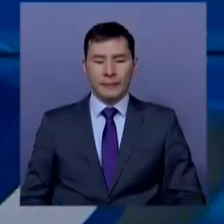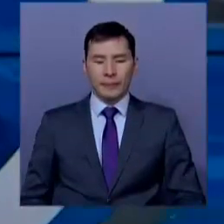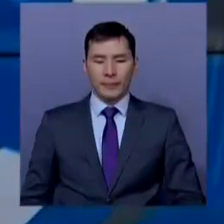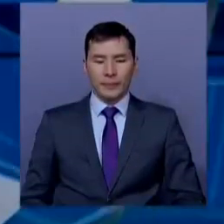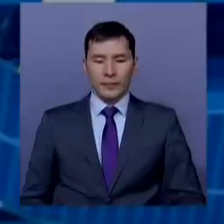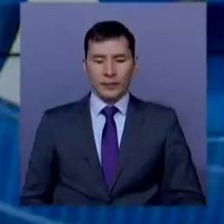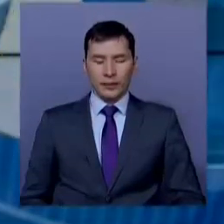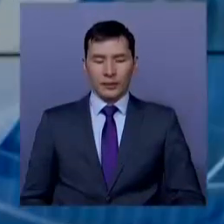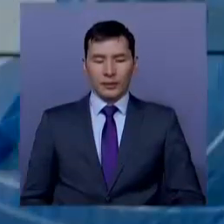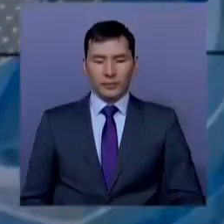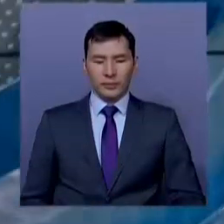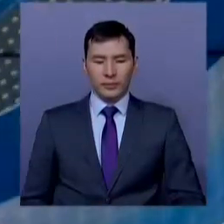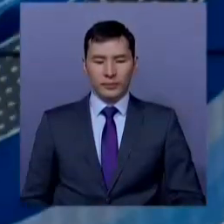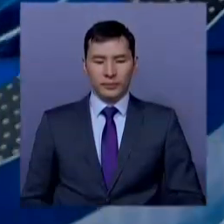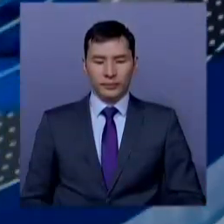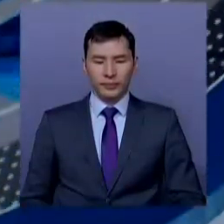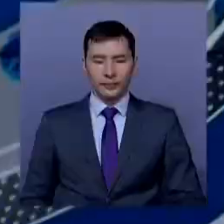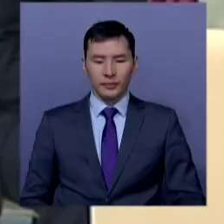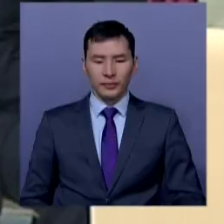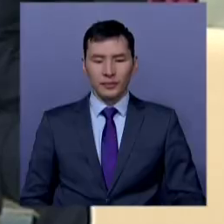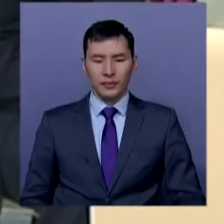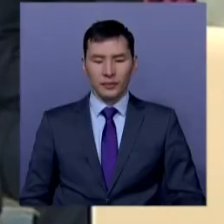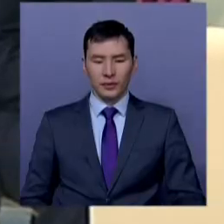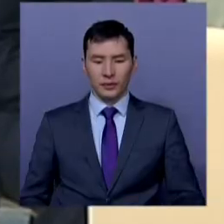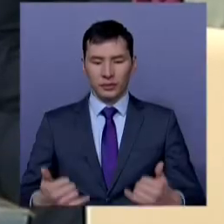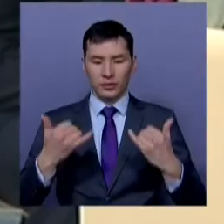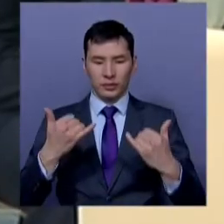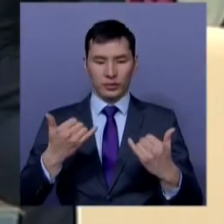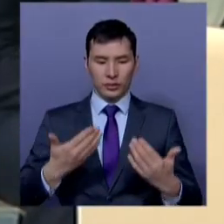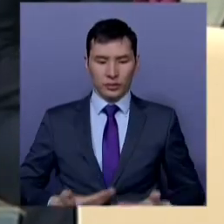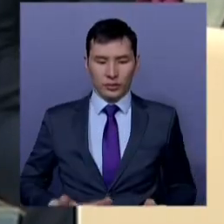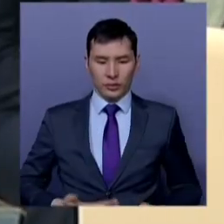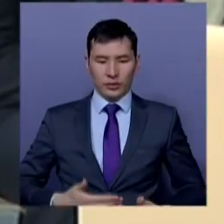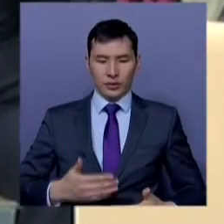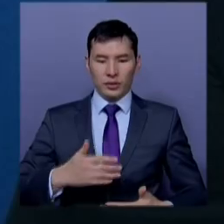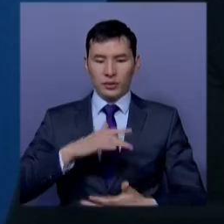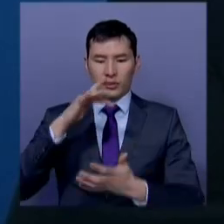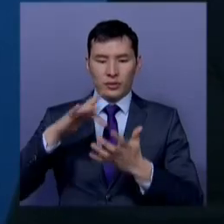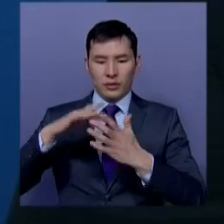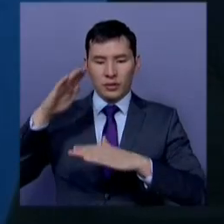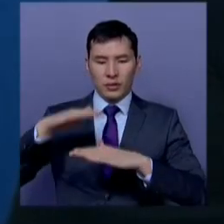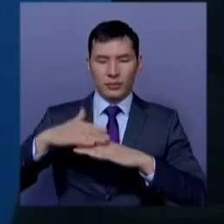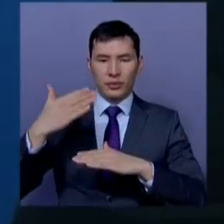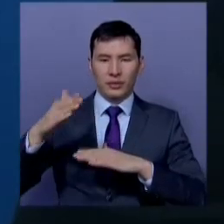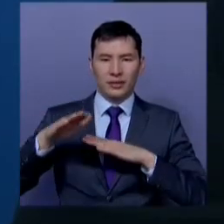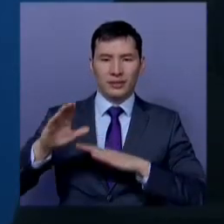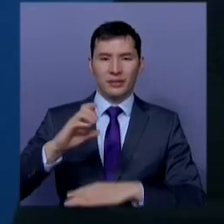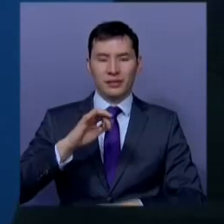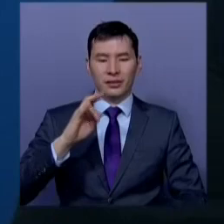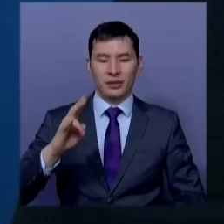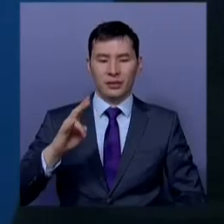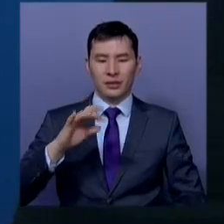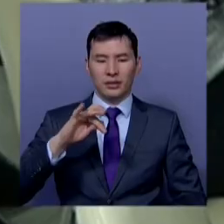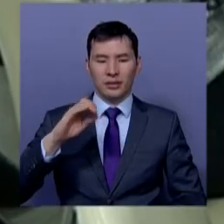Ұлағат Арғынұлының бейнематериалында. Бүгінгі тұрғындармен бас қосқан алаңда қала әкімінің орынбасарлары Ерлан Қожағапанов,